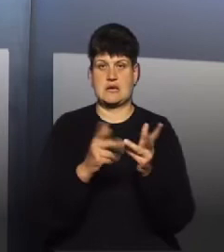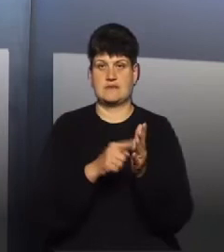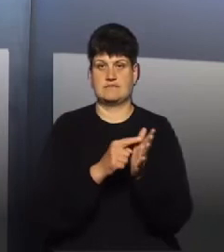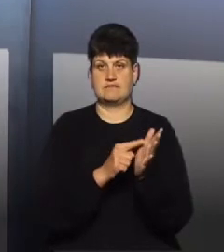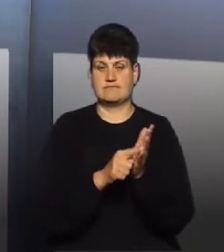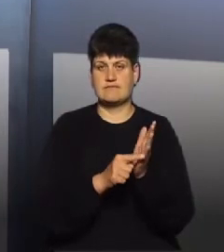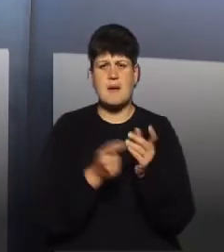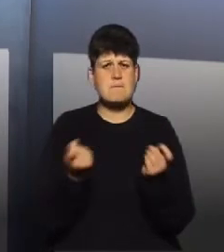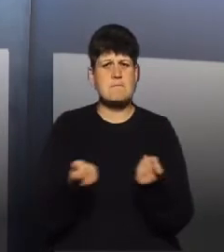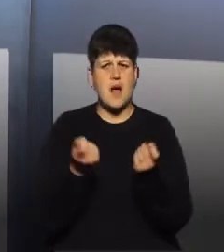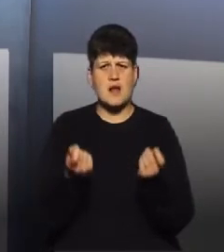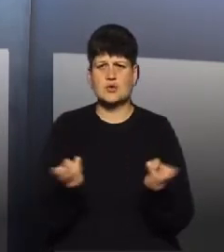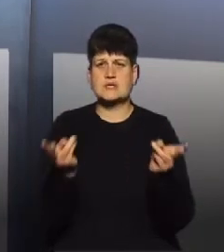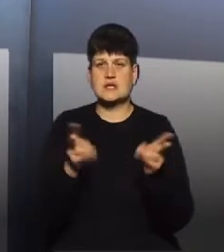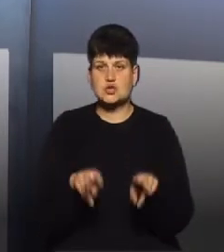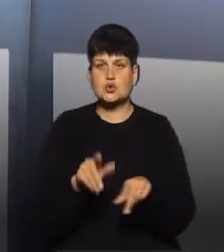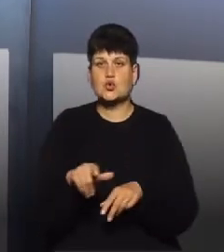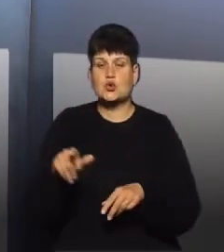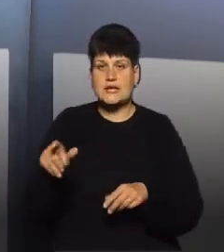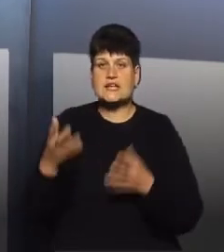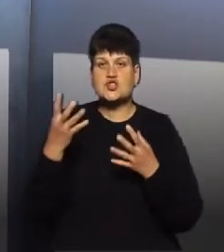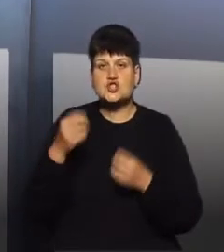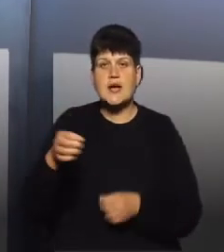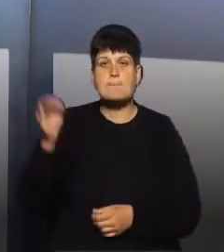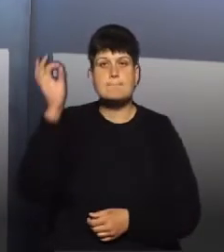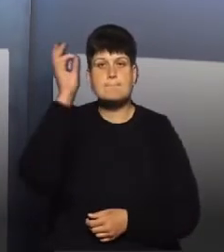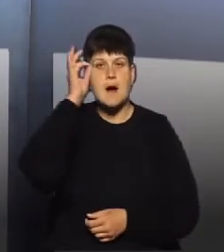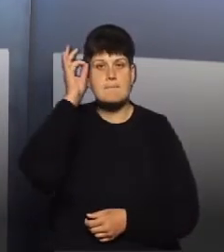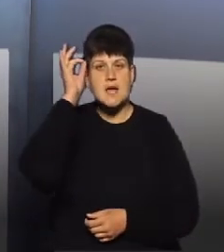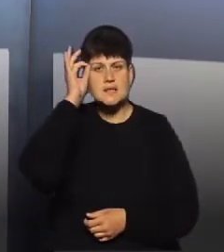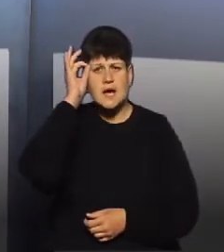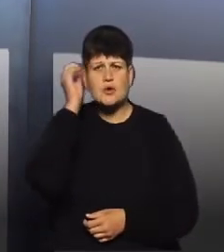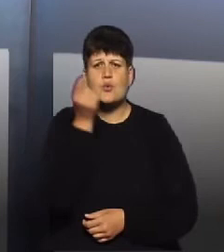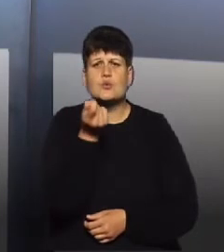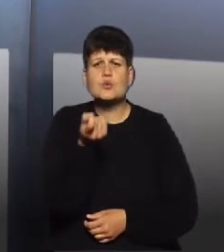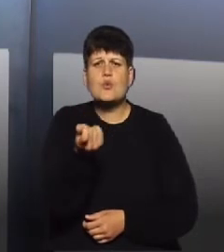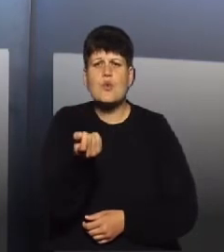залишилося людей, які ще пам'ятають хоч трошки,